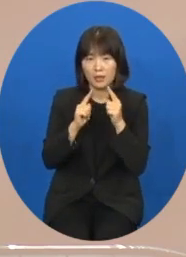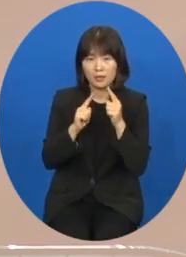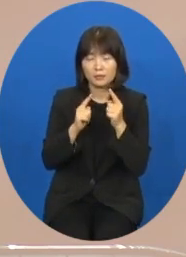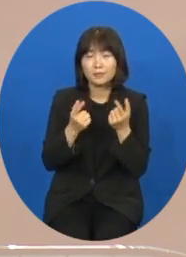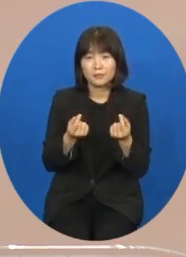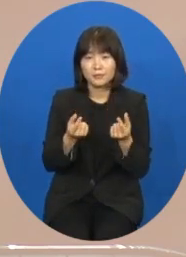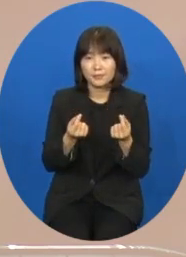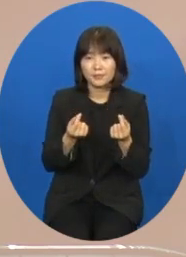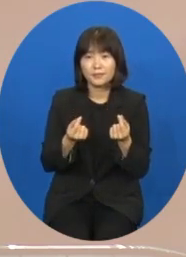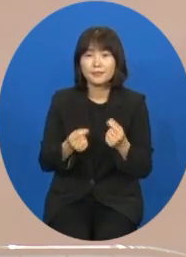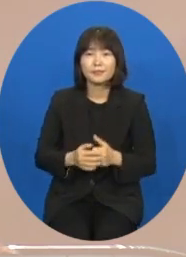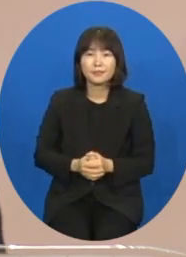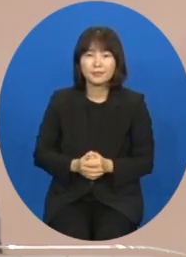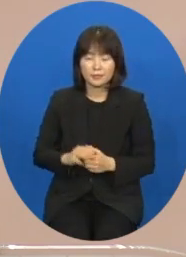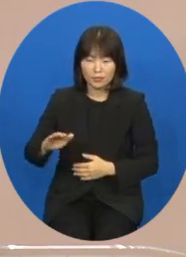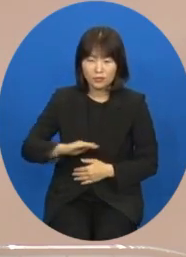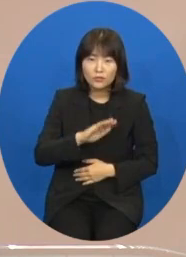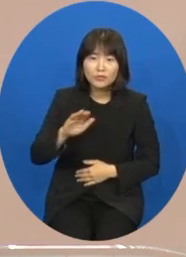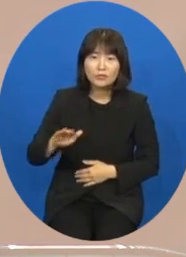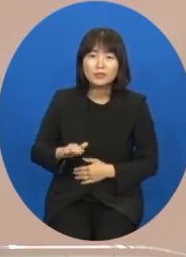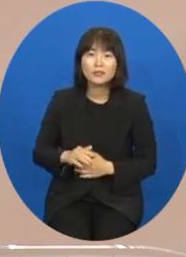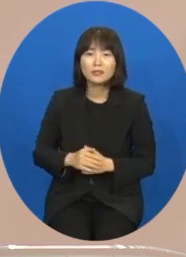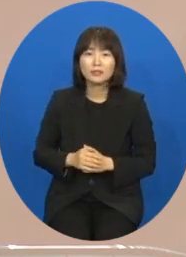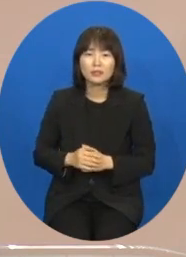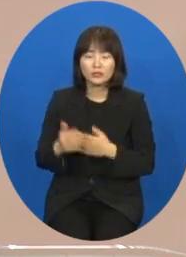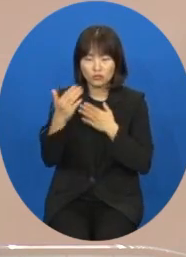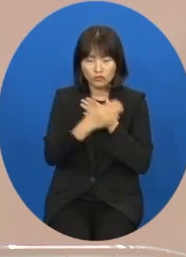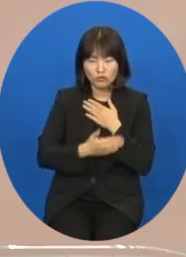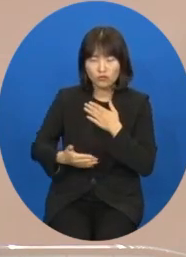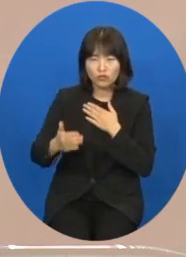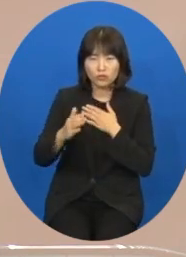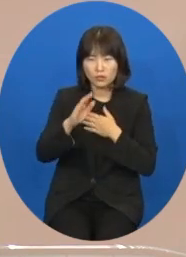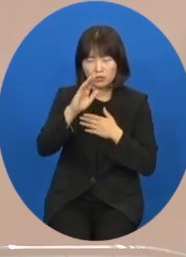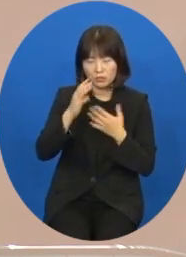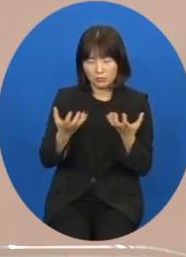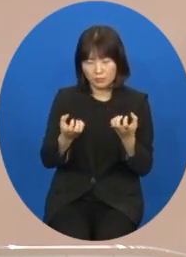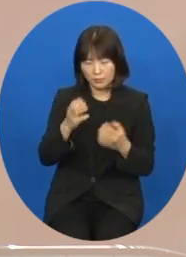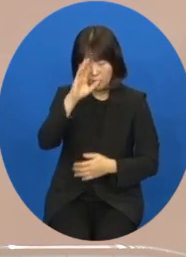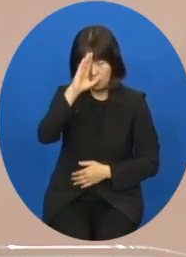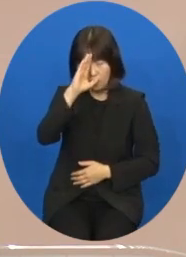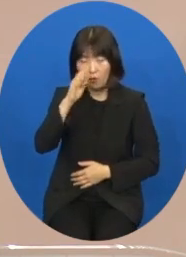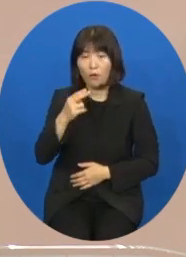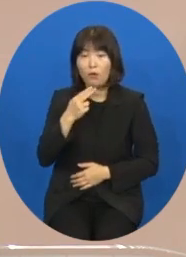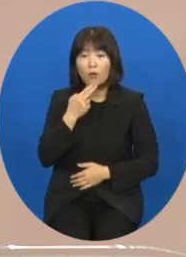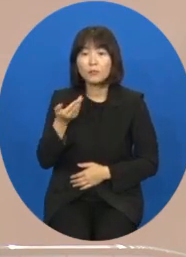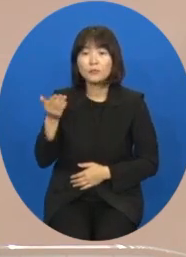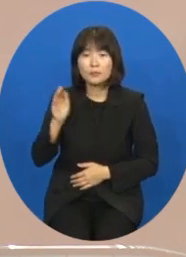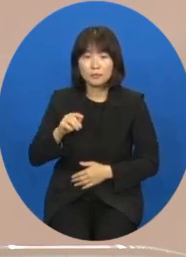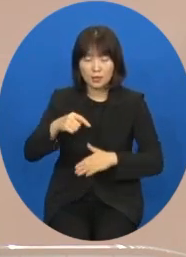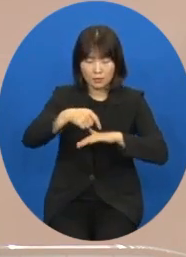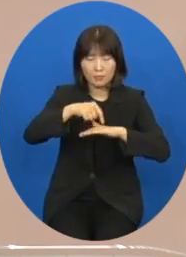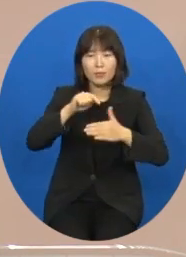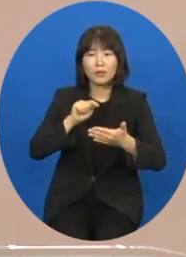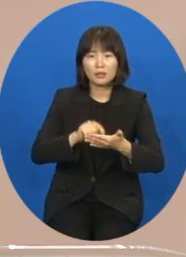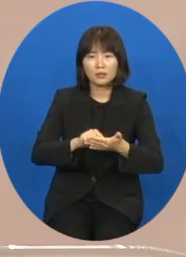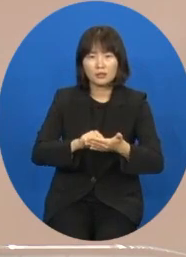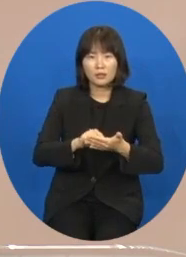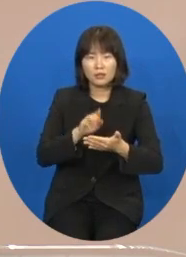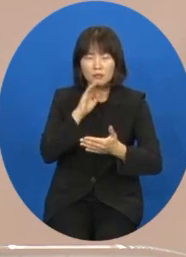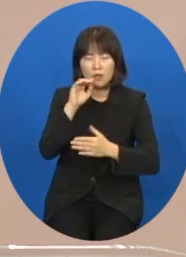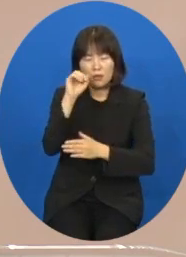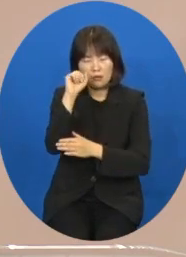합니다. 우리에게는 육신의 나병은 없지만 마음이 정말